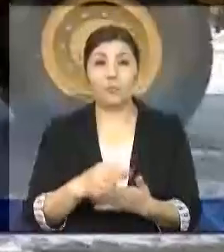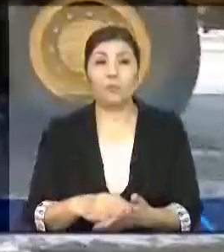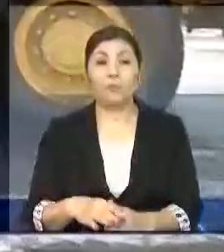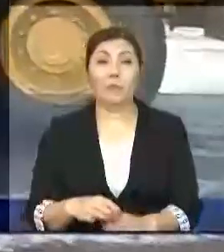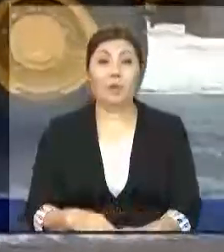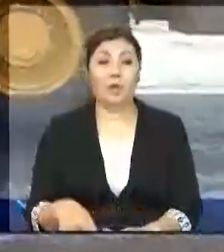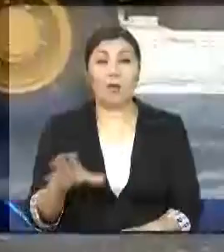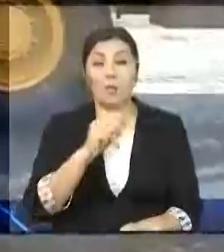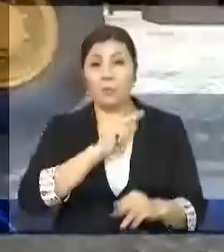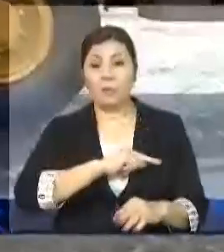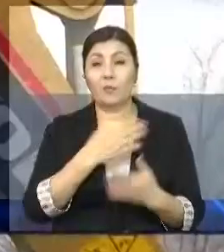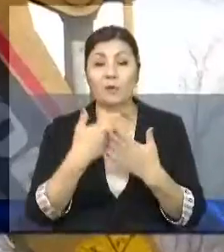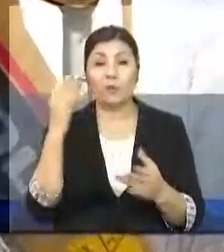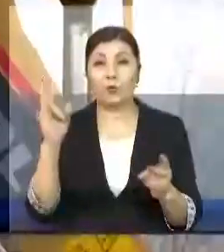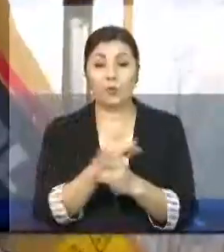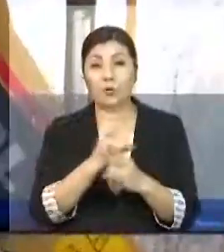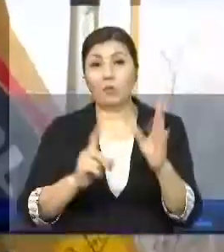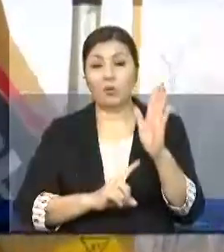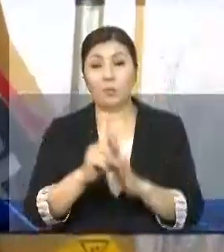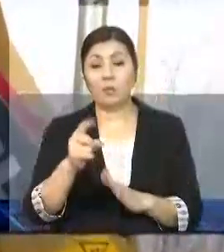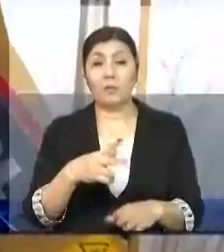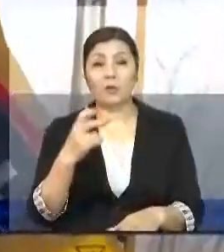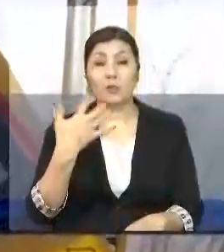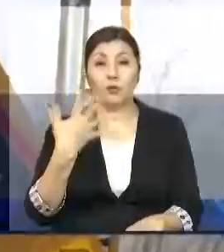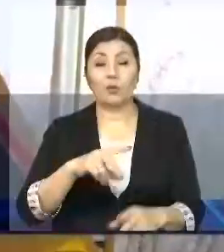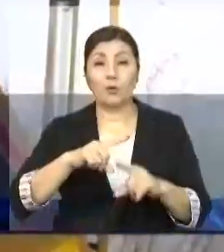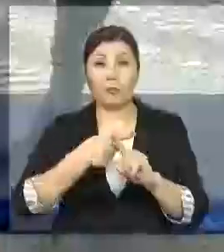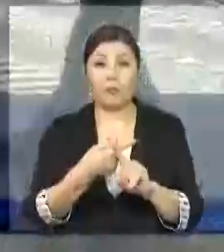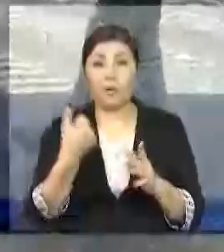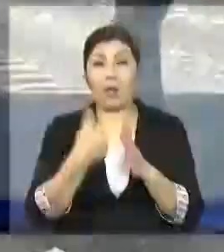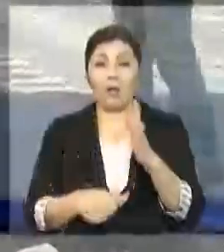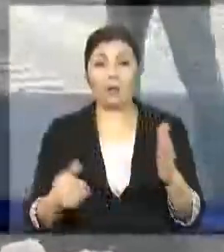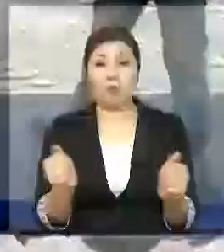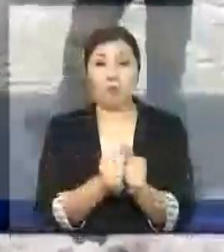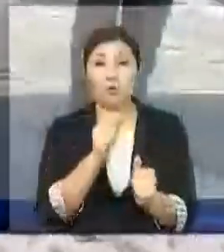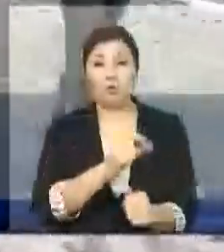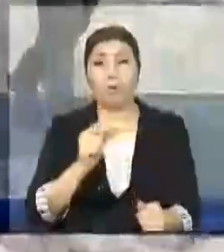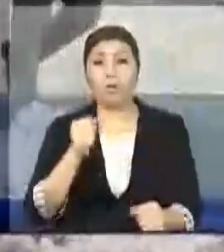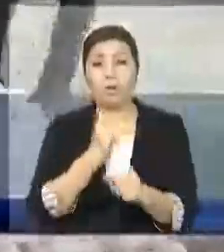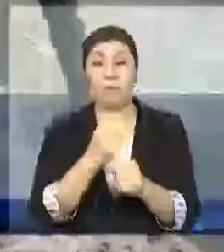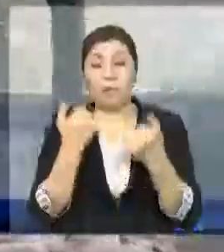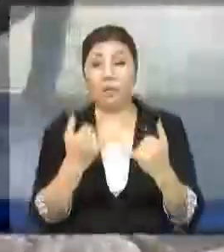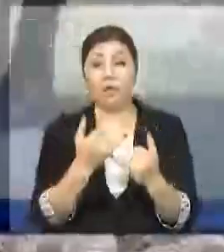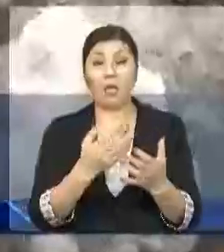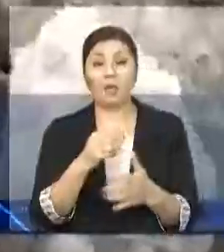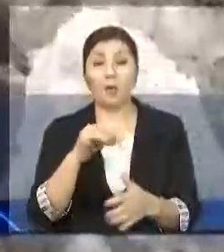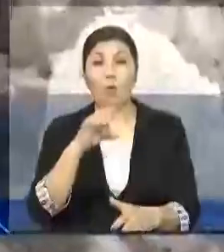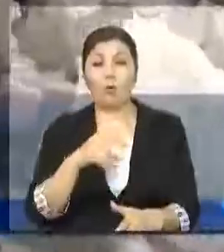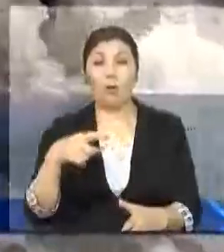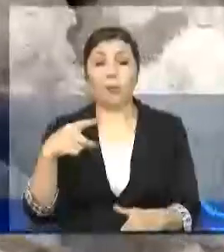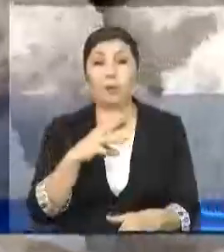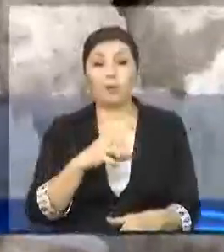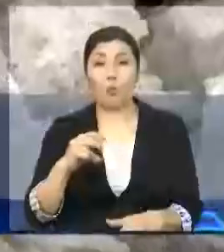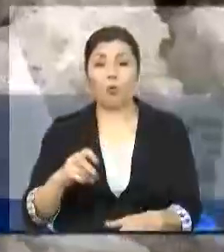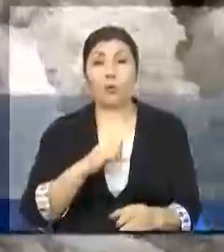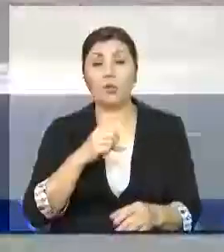коммуналдық мекемелердің жұмысы өткен түнде басталды. Жалпы саны 350 техника, 600-ге жуық адам жұмыс істейді. Қазіргі таңда қорда 1000 тонна тұз,